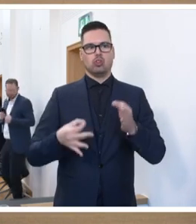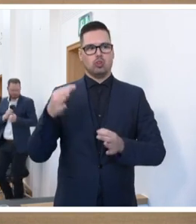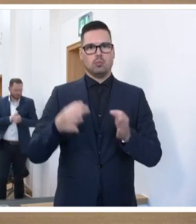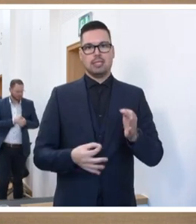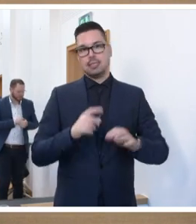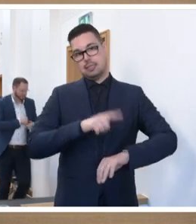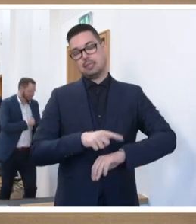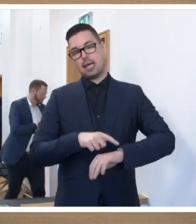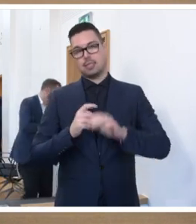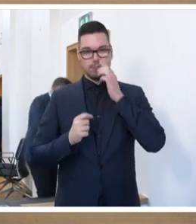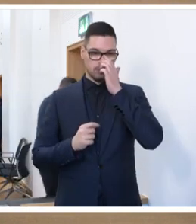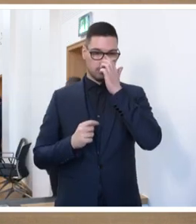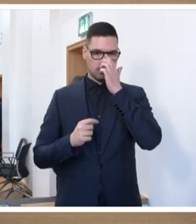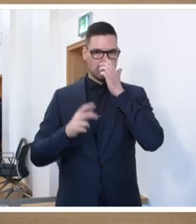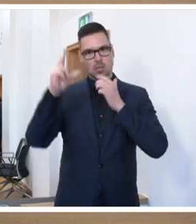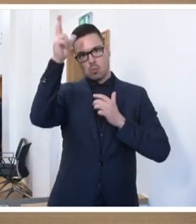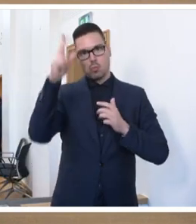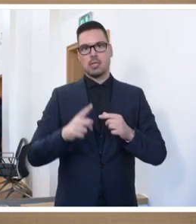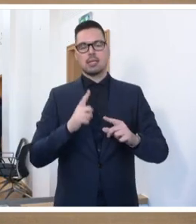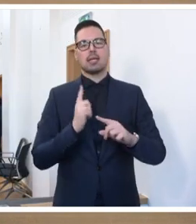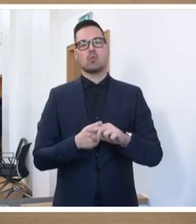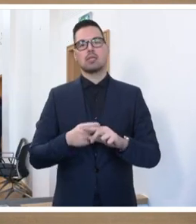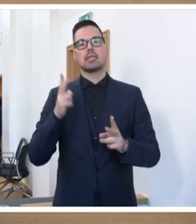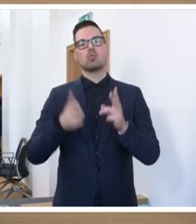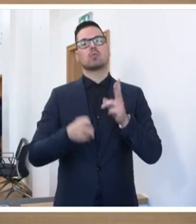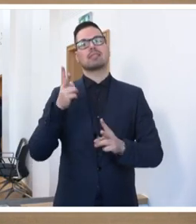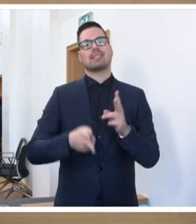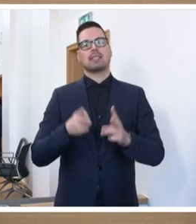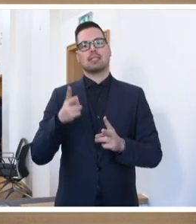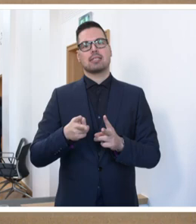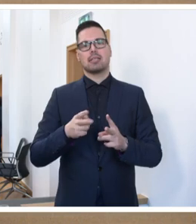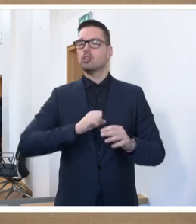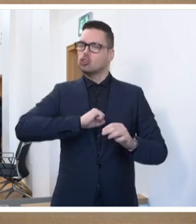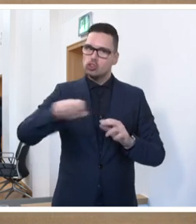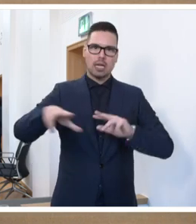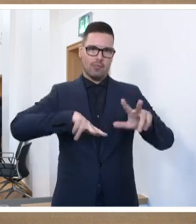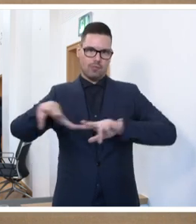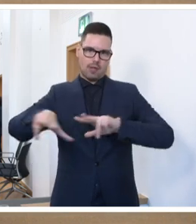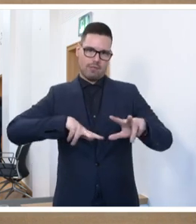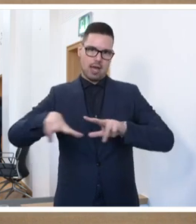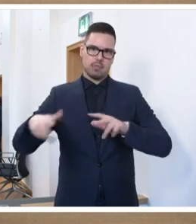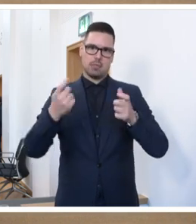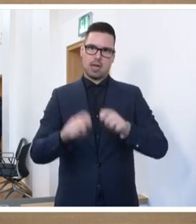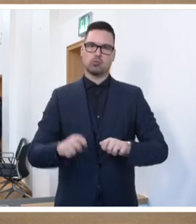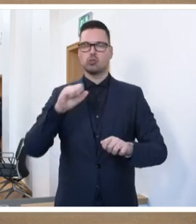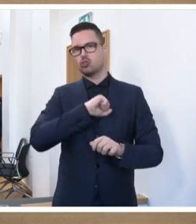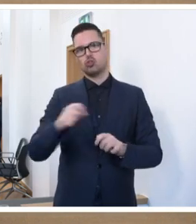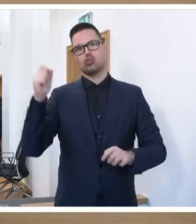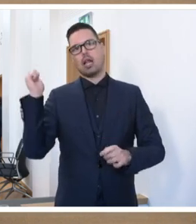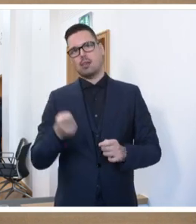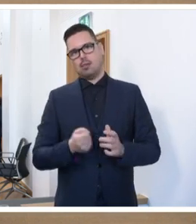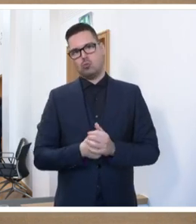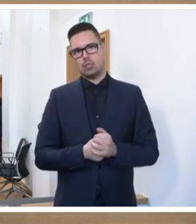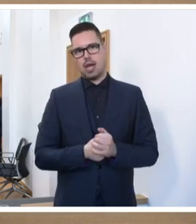eine entscheidende Rolle. Polizei und Justiz müssen in derartigen Fällen Ermittlungsverfahren schnellstmöglich zum Abschluss bringen und Urteile fällen. Es gibt